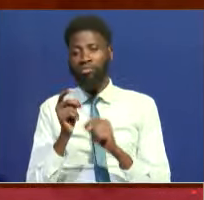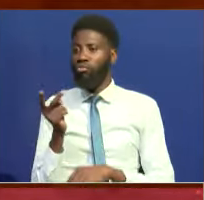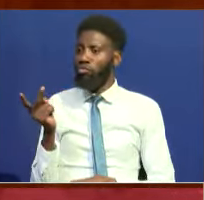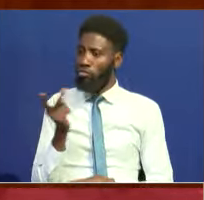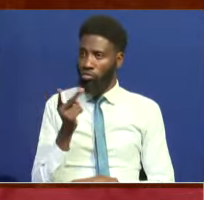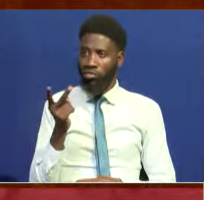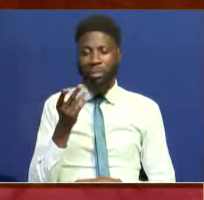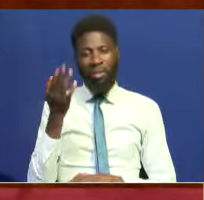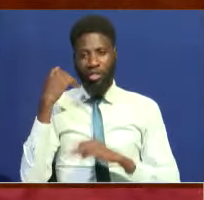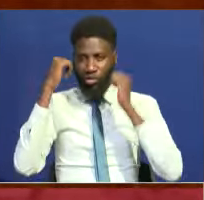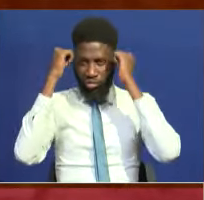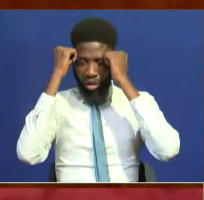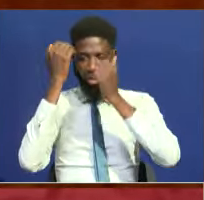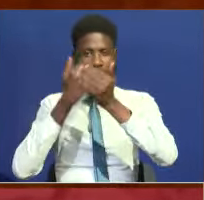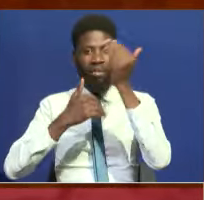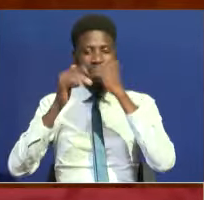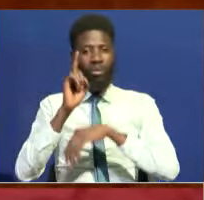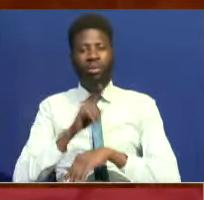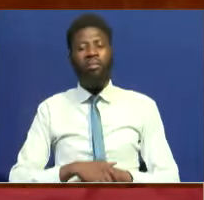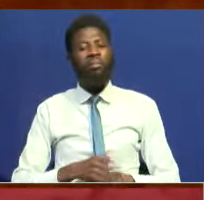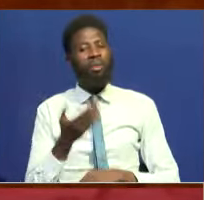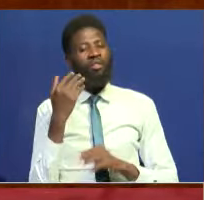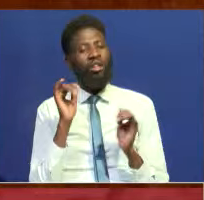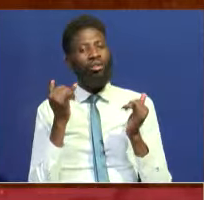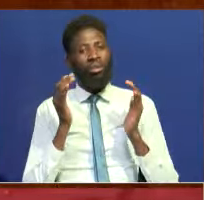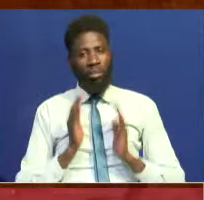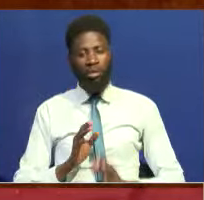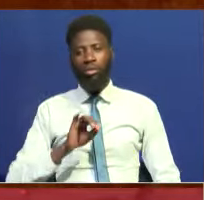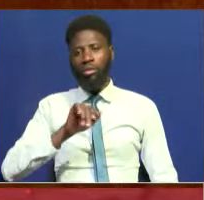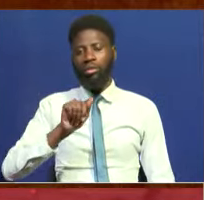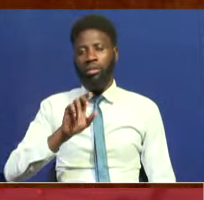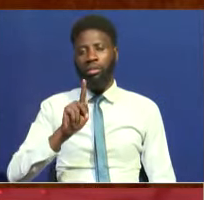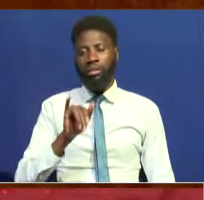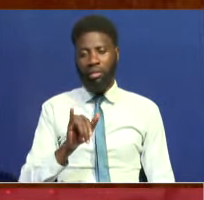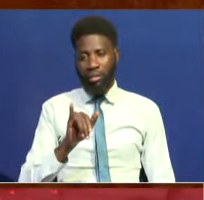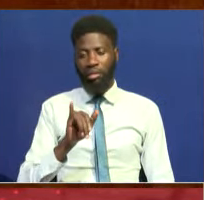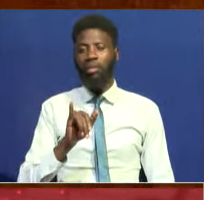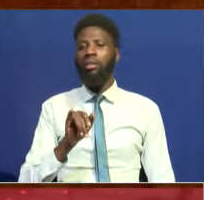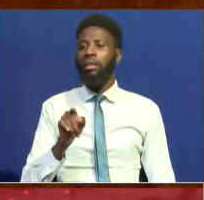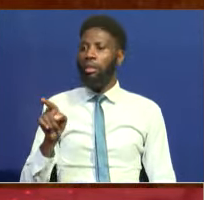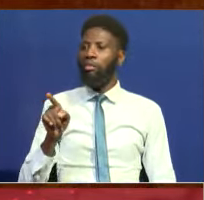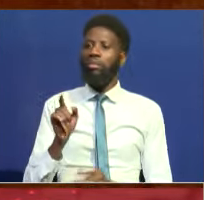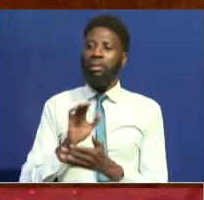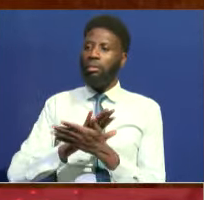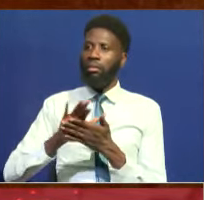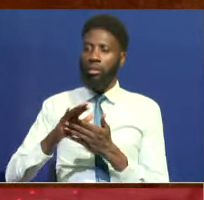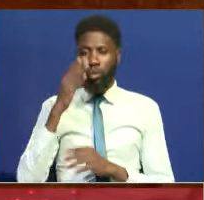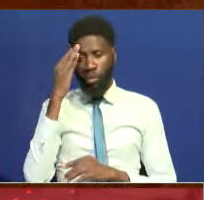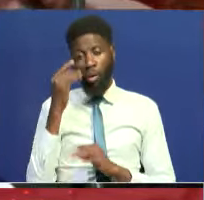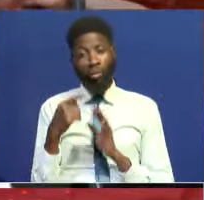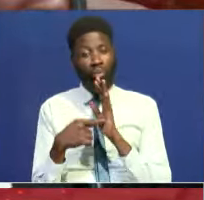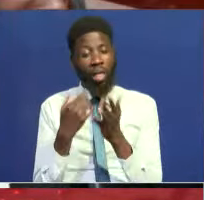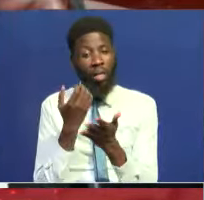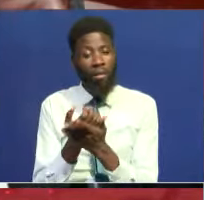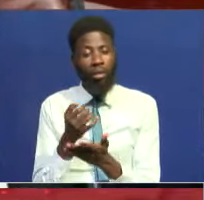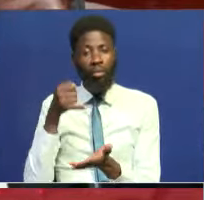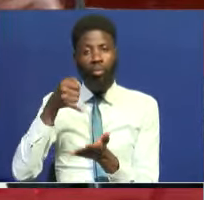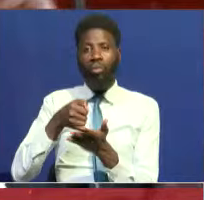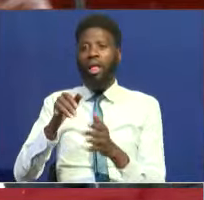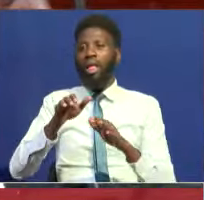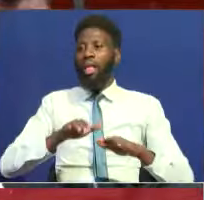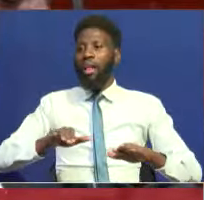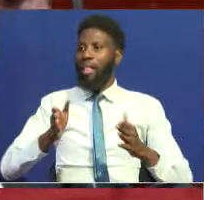Aliyekuwa mwana-habari Jacque Maribe ameondolewa mashtaka kwa misingi kuwa hakuna ushahidi ulionyesha alikuwa katika eneo la mauaji, licha ya